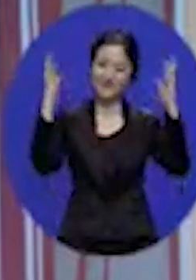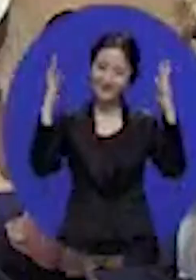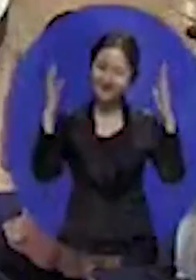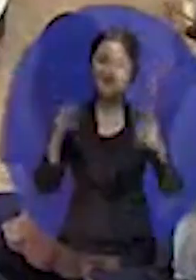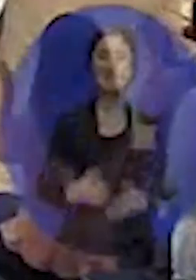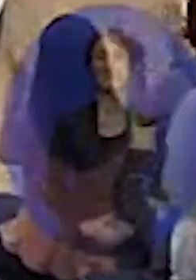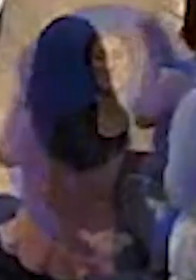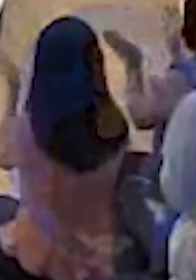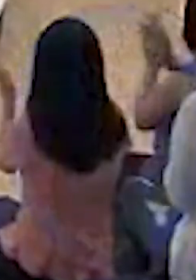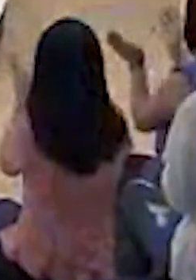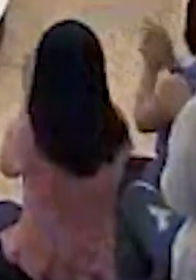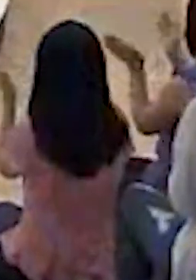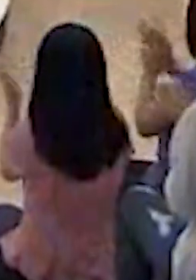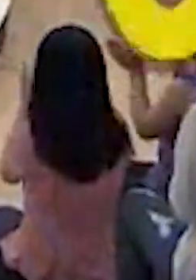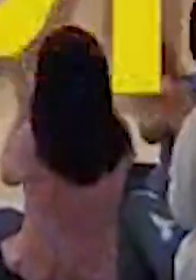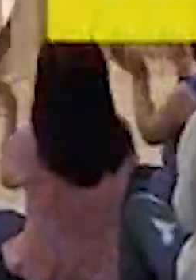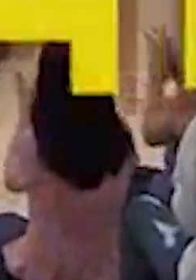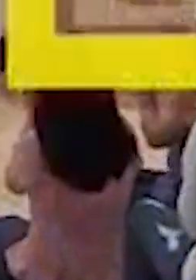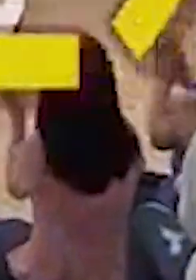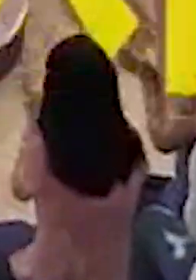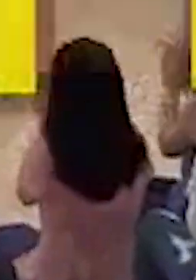바랍니다.